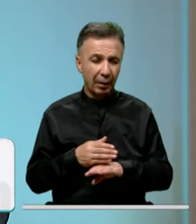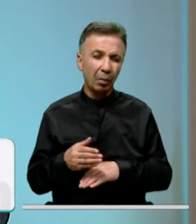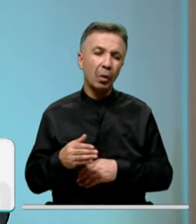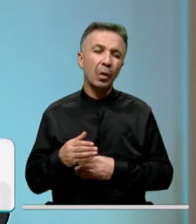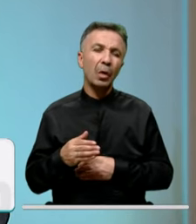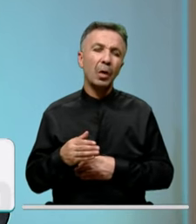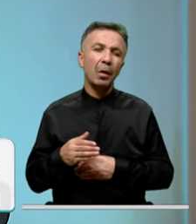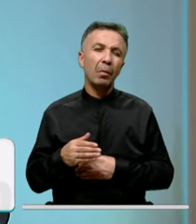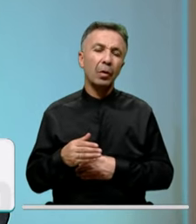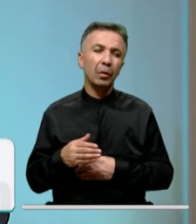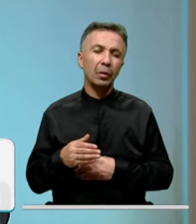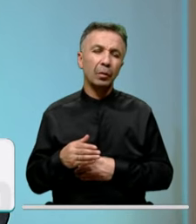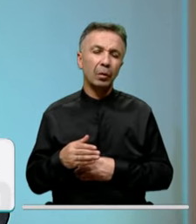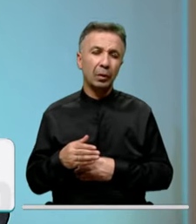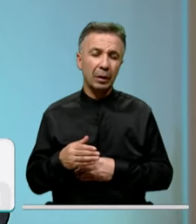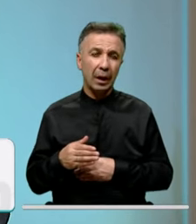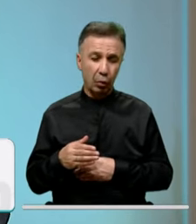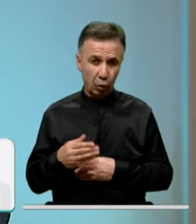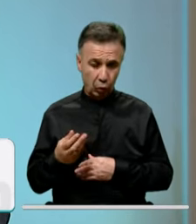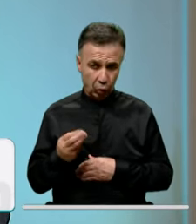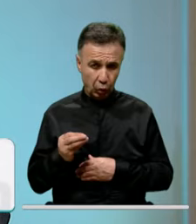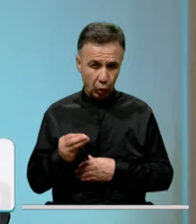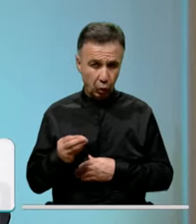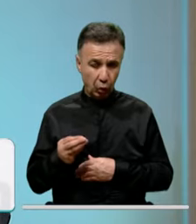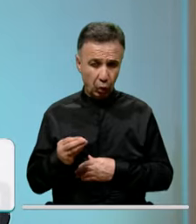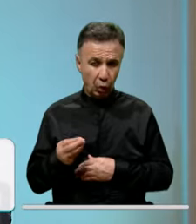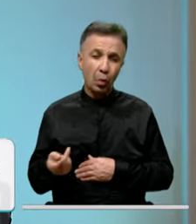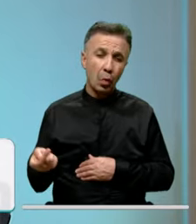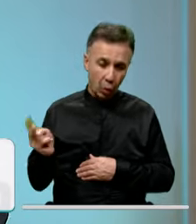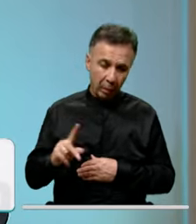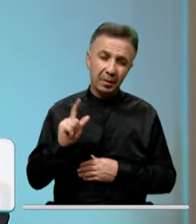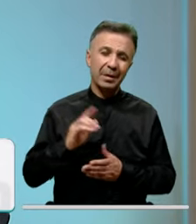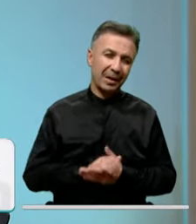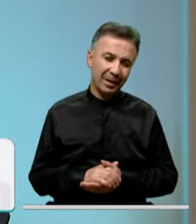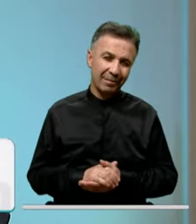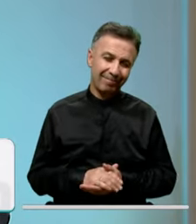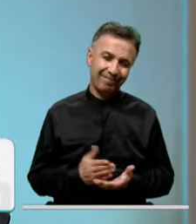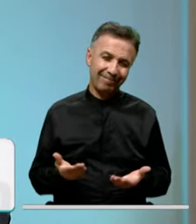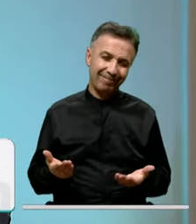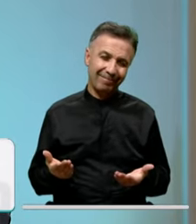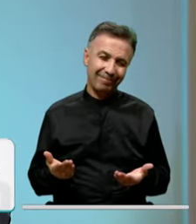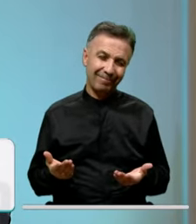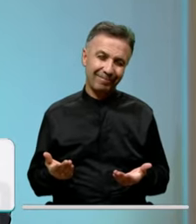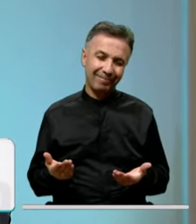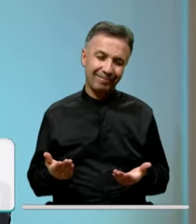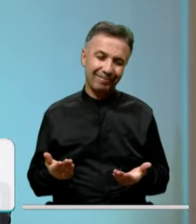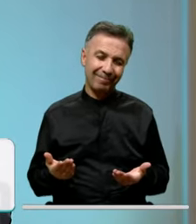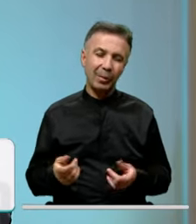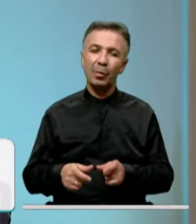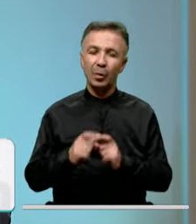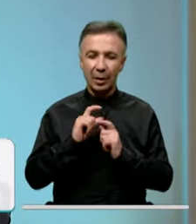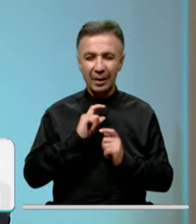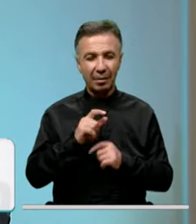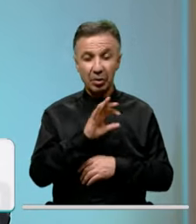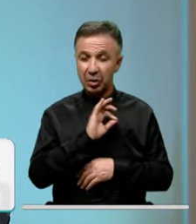bedelini hayatıyla mı ödemelidir? Ya da bu faturayı ona mı kesmeliyiz? Bu soruların cevabını hiç